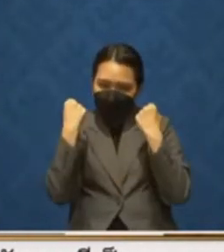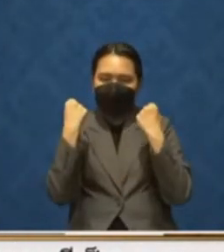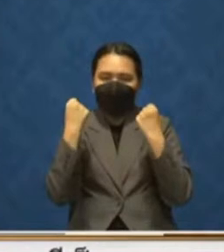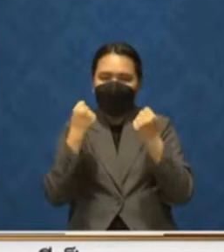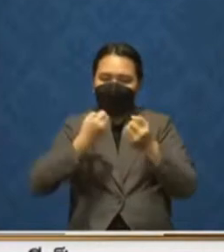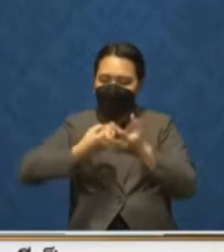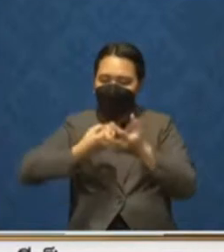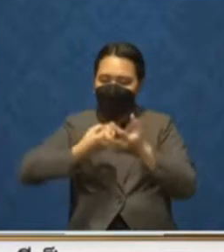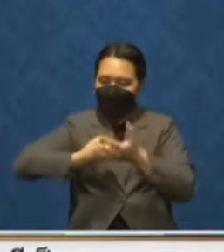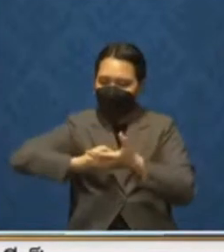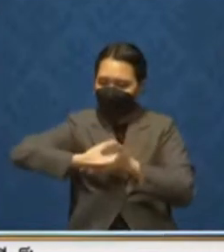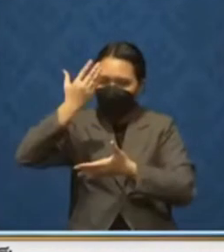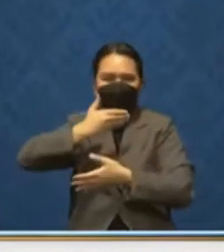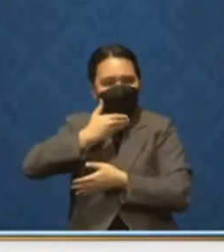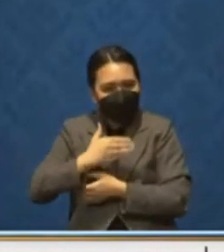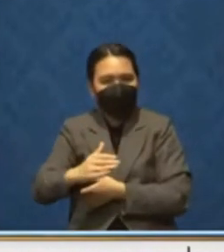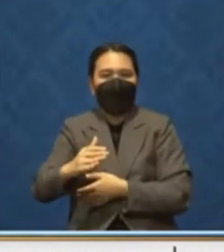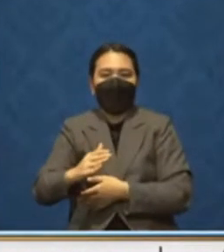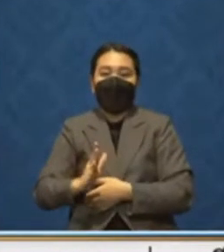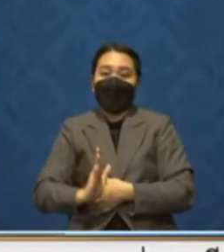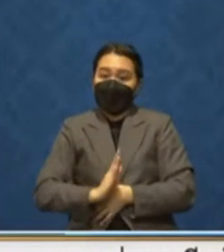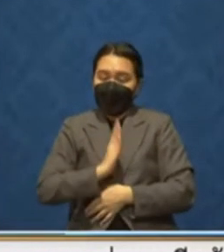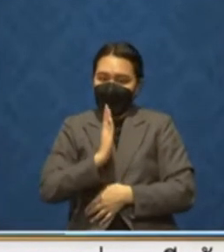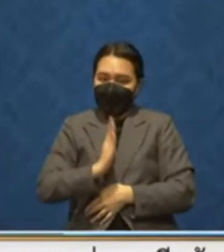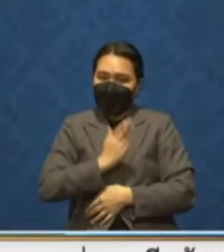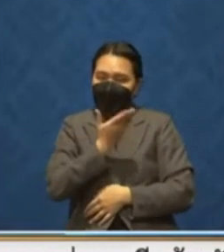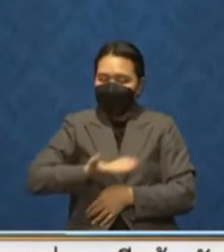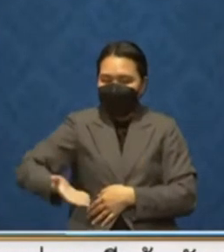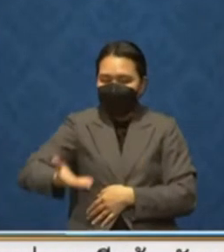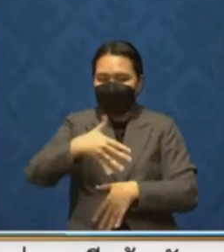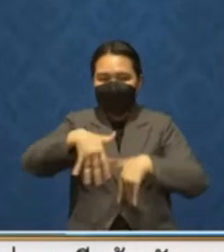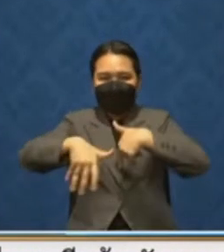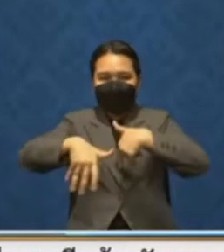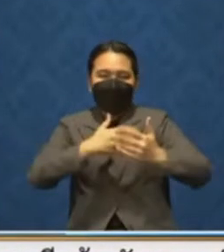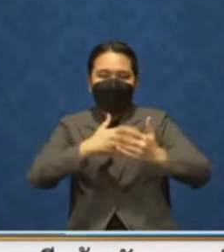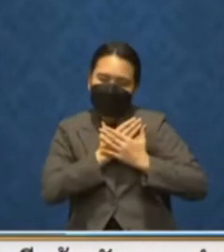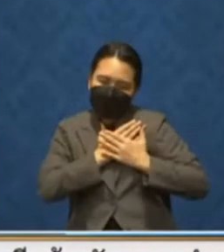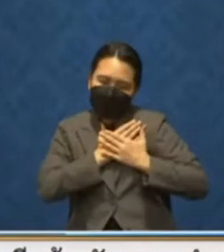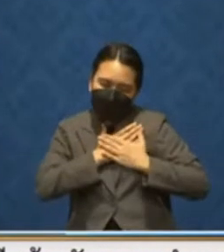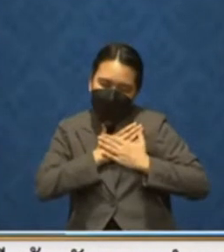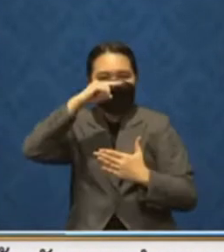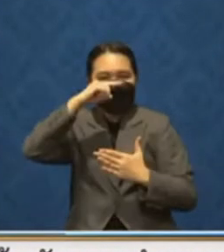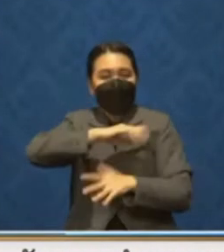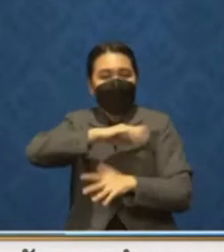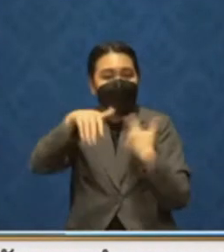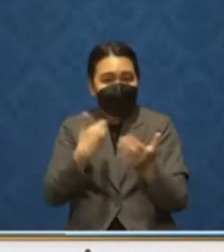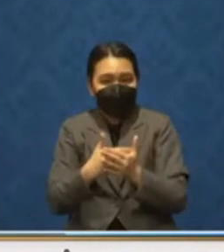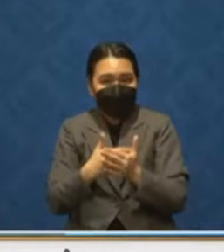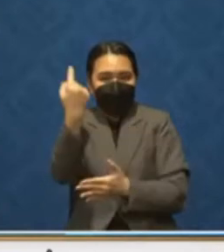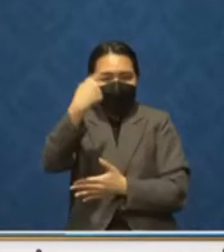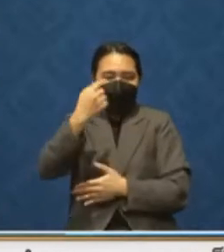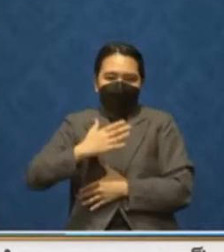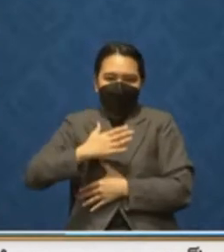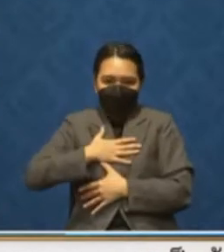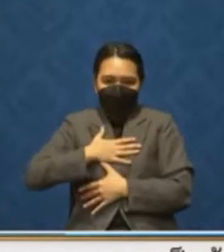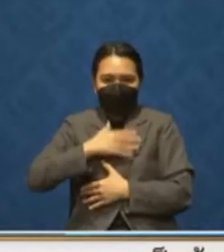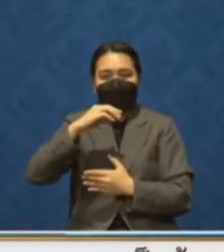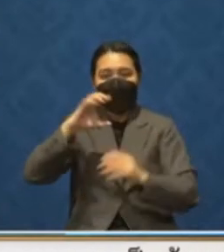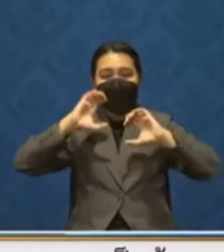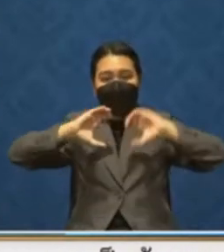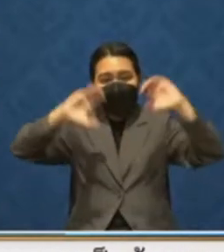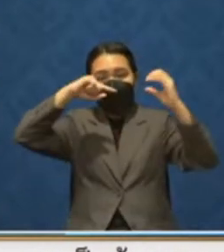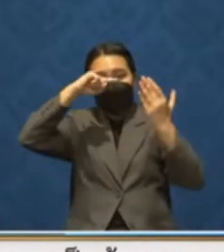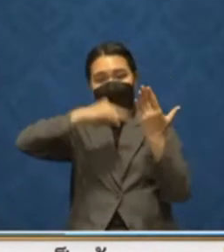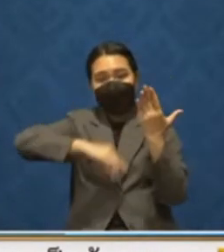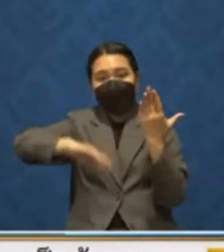กราบเรียนผู้ต้องเขียนทั้งหลายพี่น้องชาวไทยที่รักทุกท่านนะครับจากข้อกล่าวหาที่ว่าการบริหารราชการแผ่นดินของผมตลอดระยะเวลาที่ผ่านมา